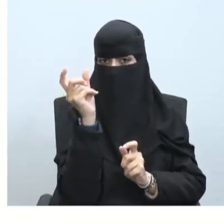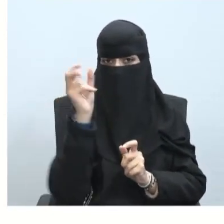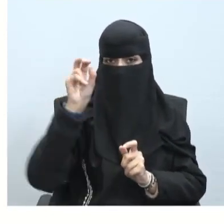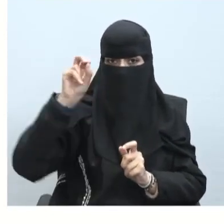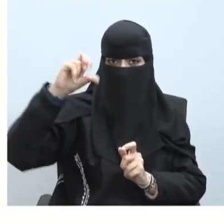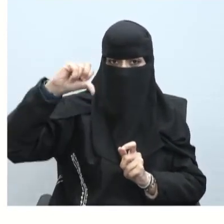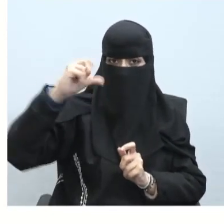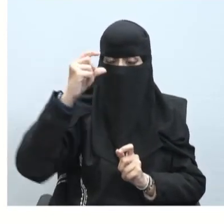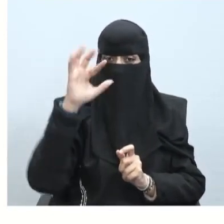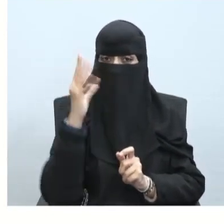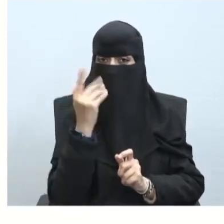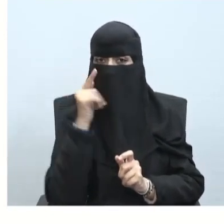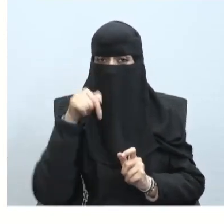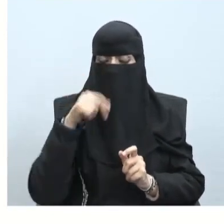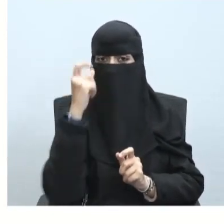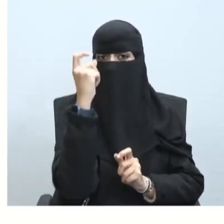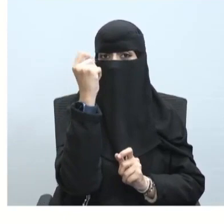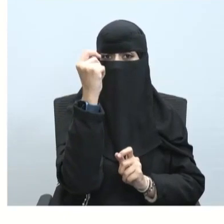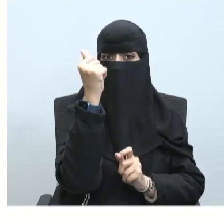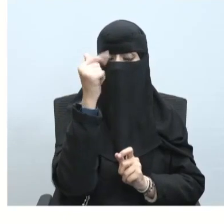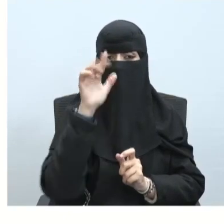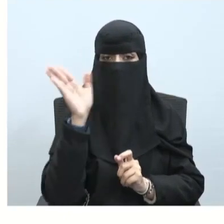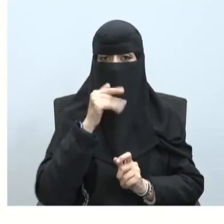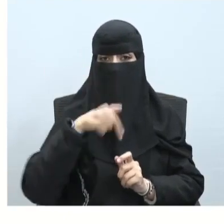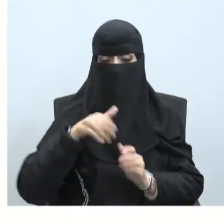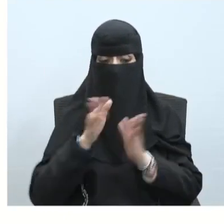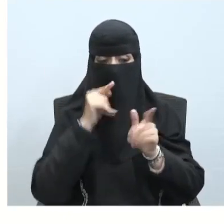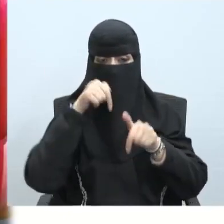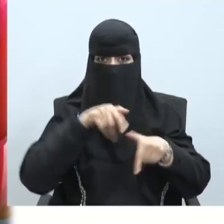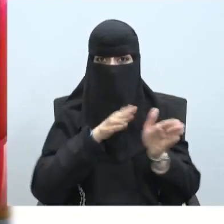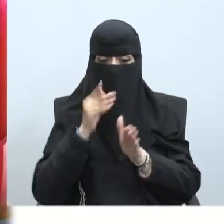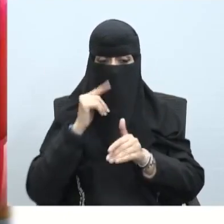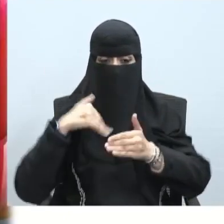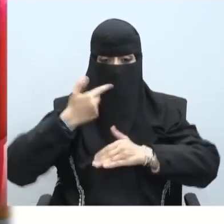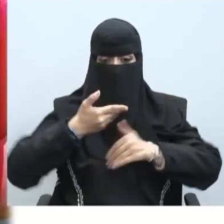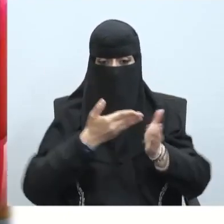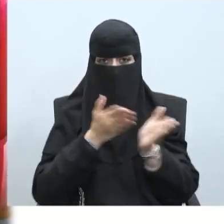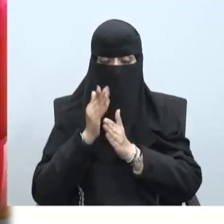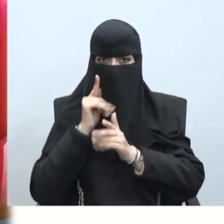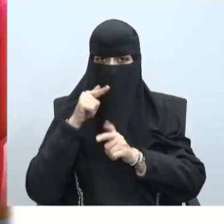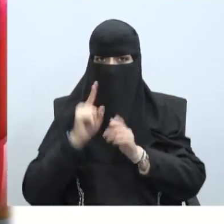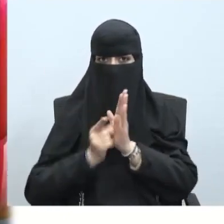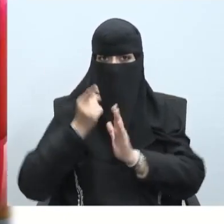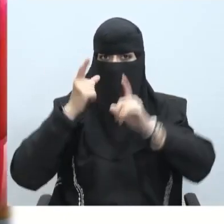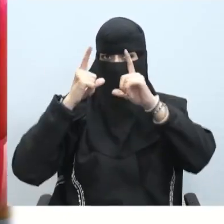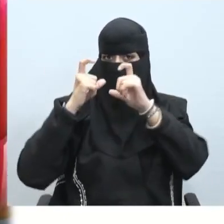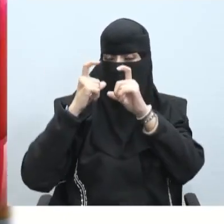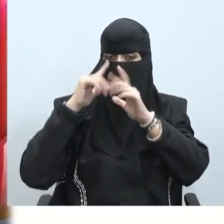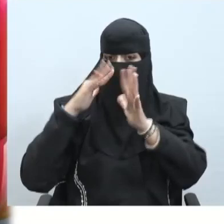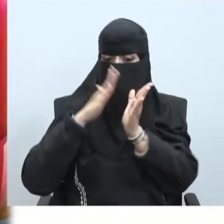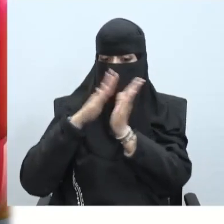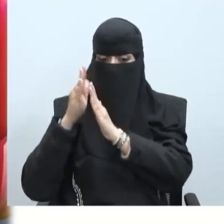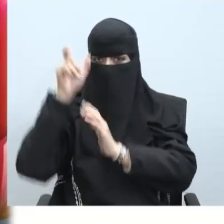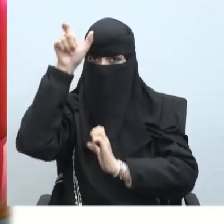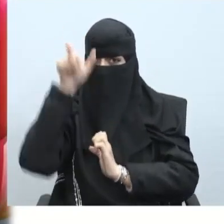اذا العنوان الفصل هو النقود الان ننطلق ابنائي بناتي مع هذا الاستكشاف